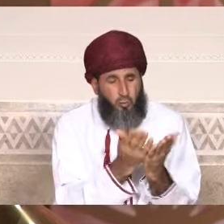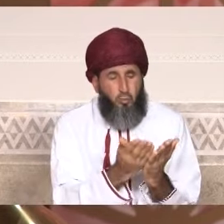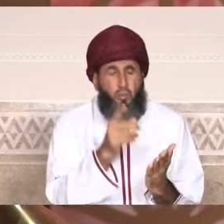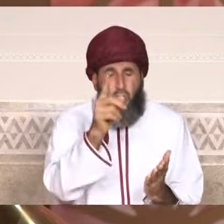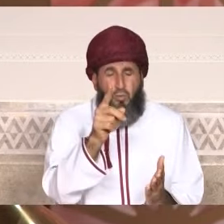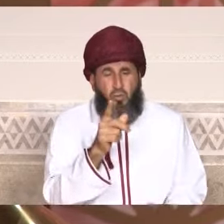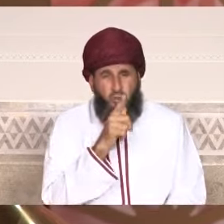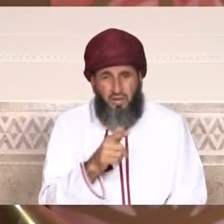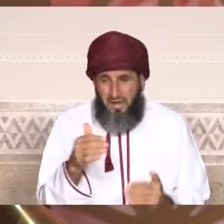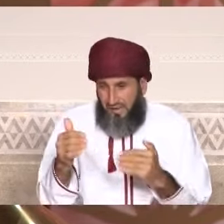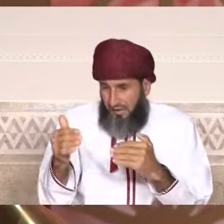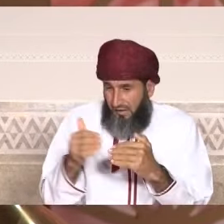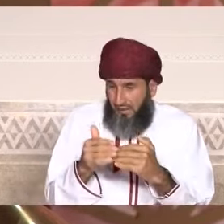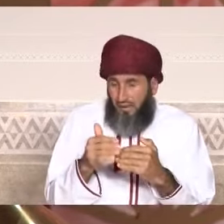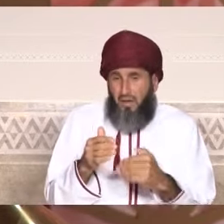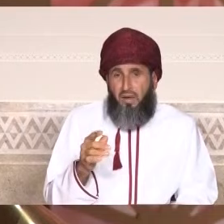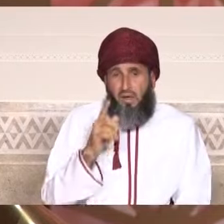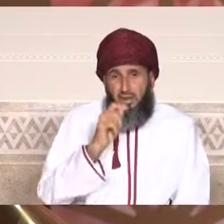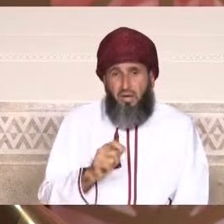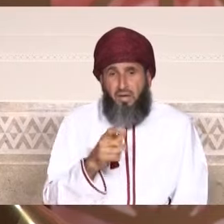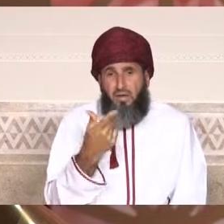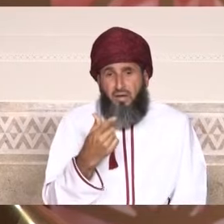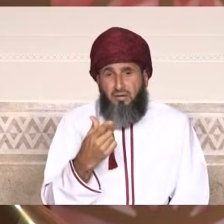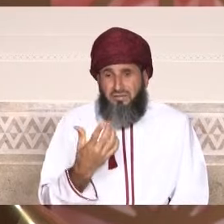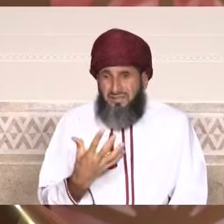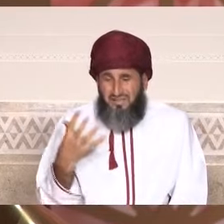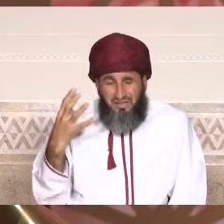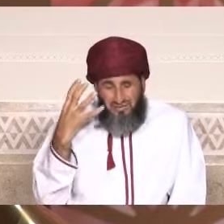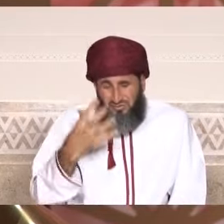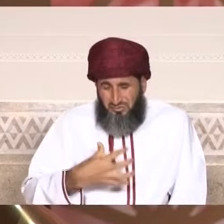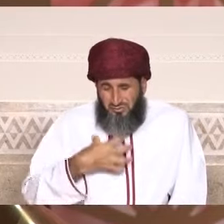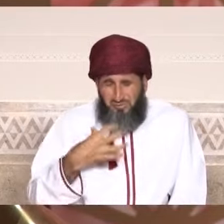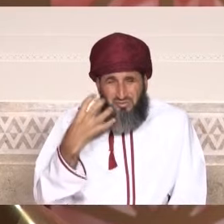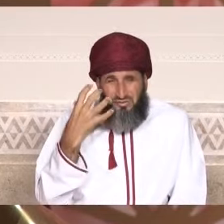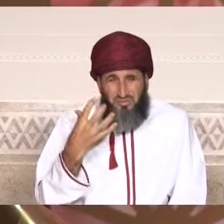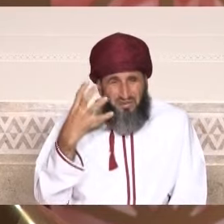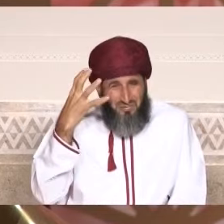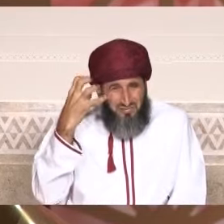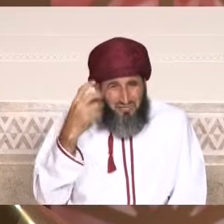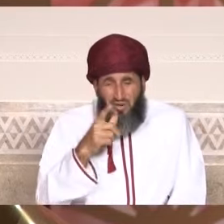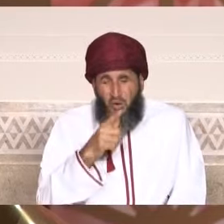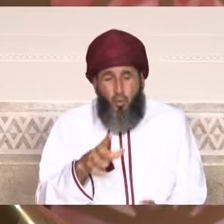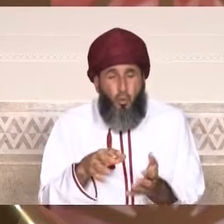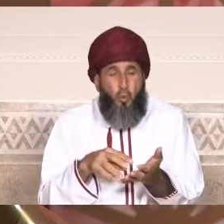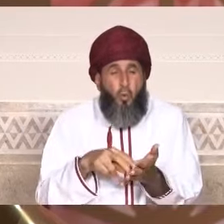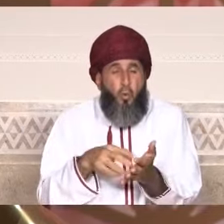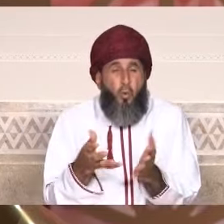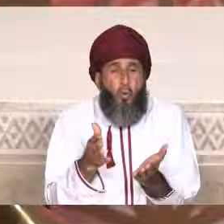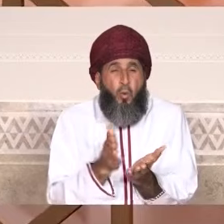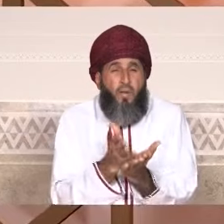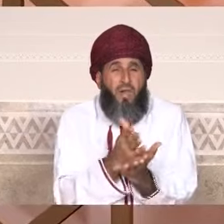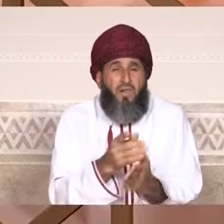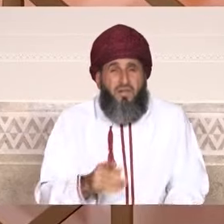من مجرد الاقتراب من بواعث الشهوات ومما يمكن أن يفضي إلى الوقوع في الفواحش والزنا والعياذ بالله.